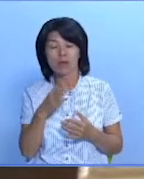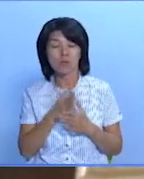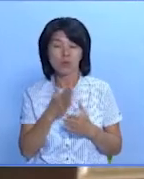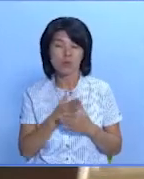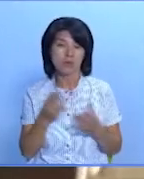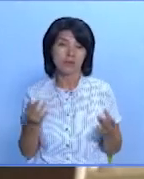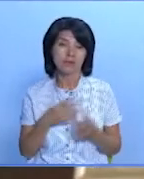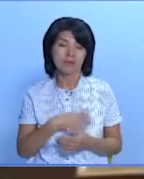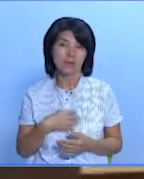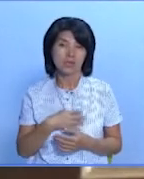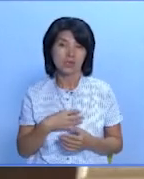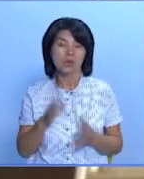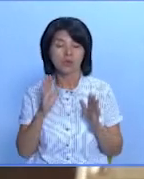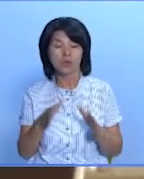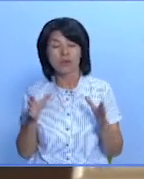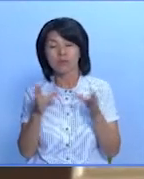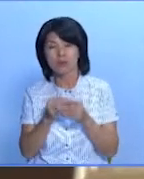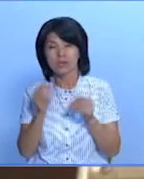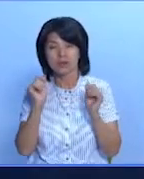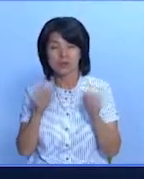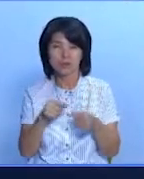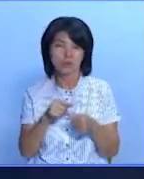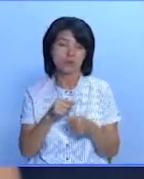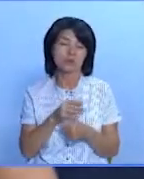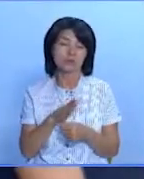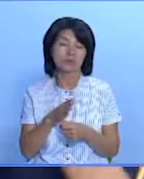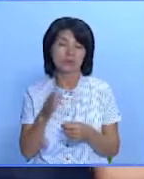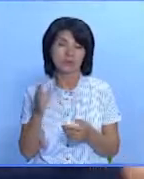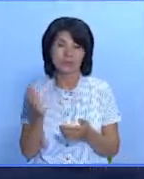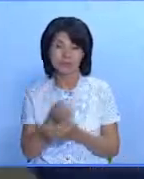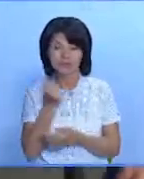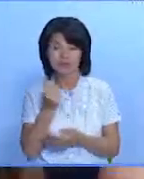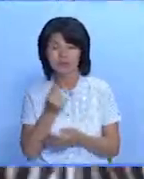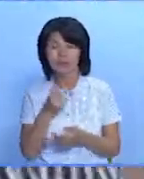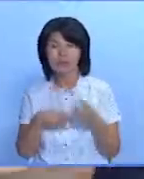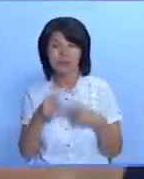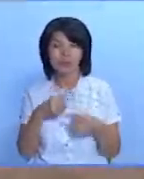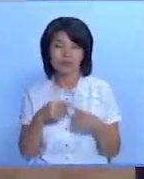вместе, получится победить пандемию и вернуться к привычной жизни. Валерия Степчук, Даулет Кошкербаев, Ертыс Ахпарат.